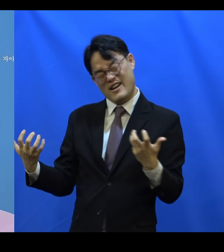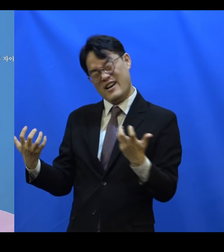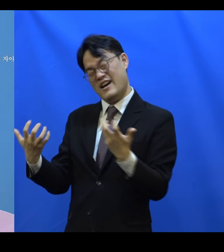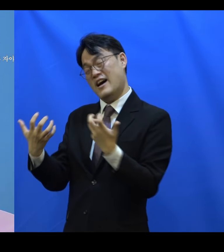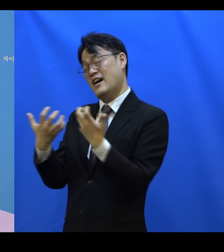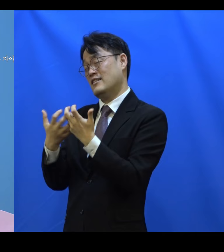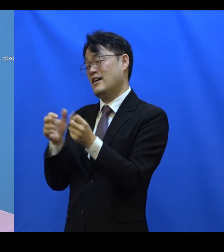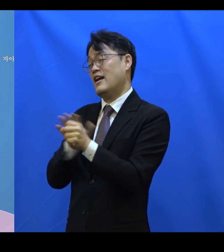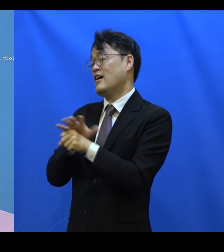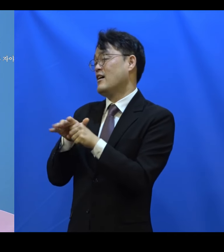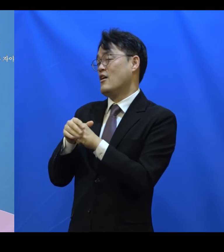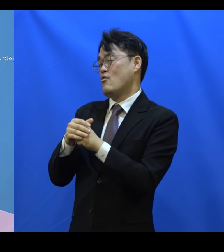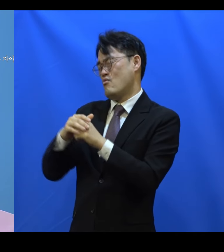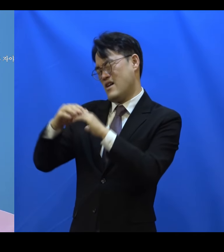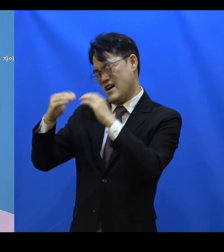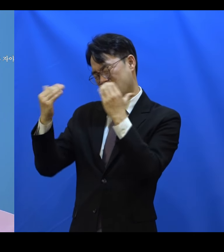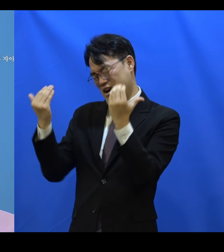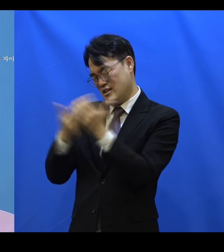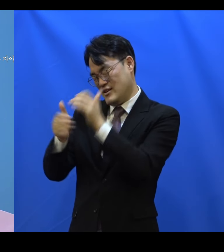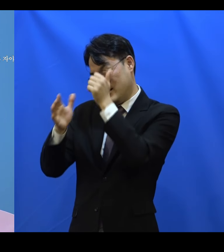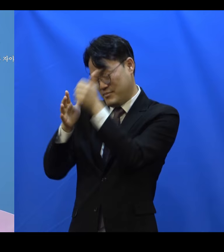그 사랑 때문에.